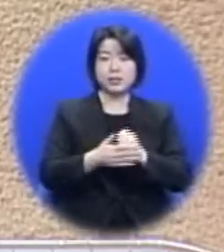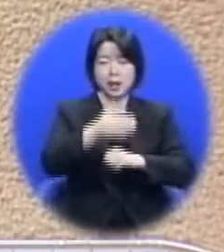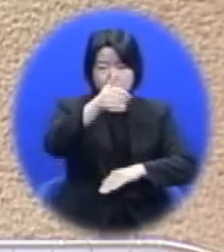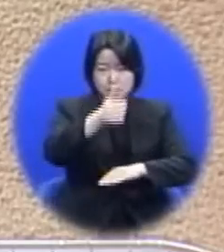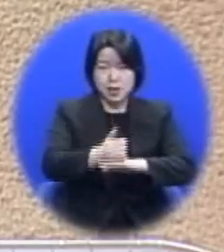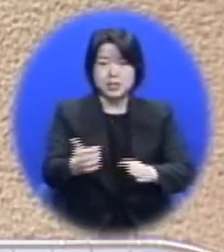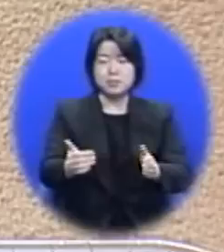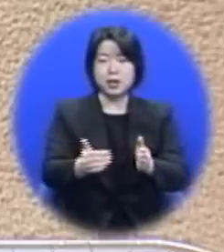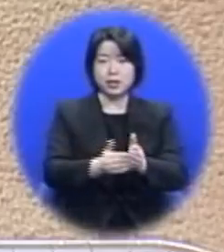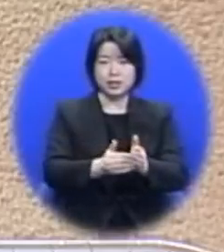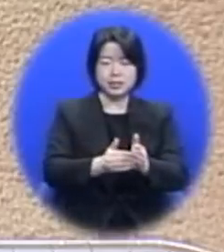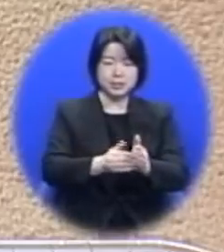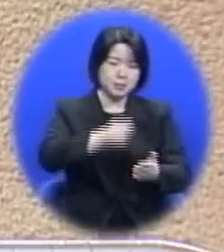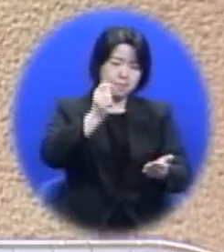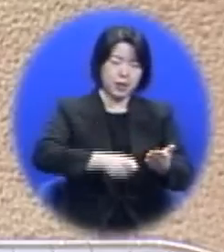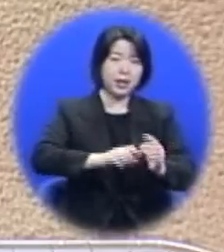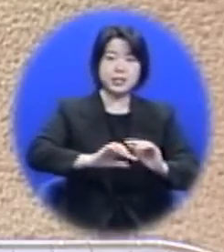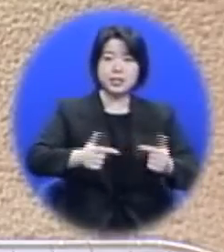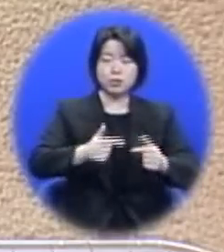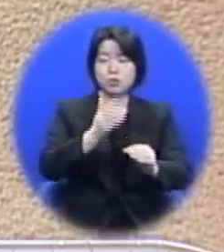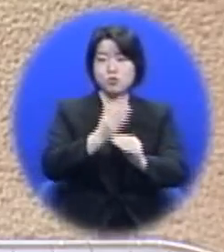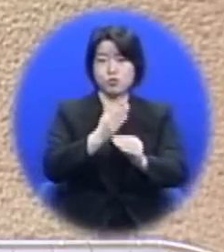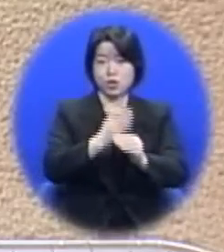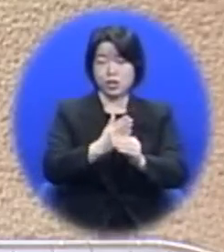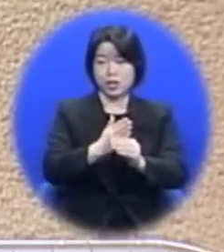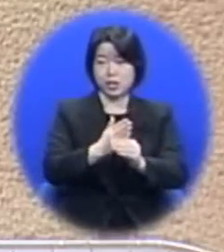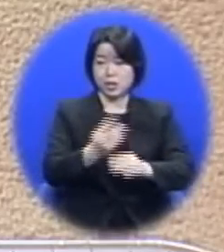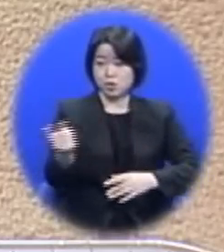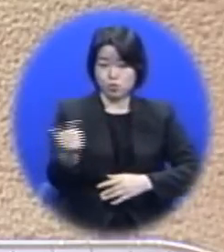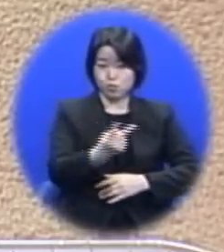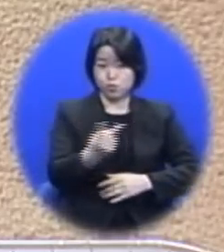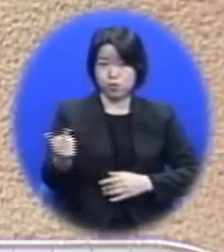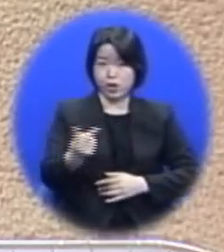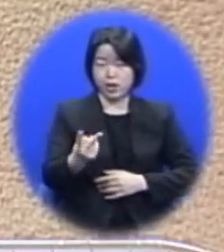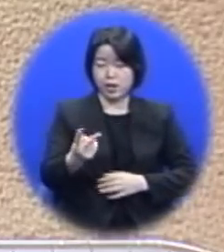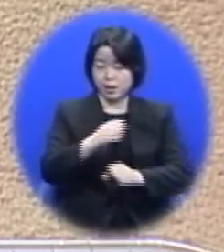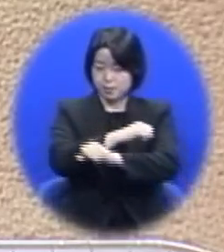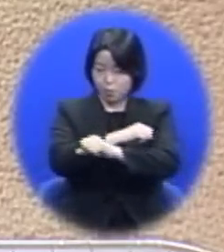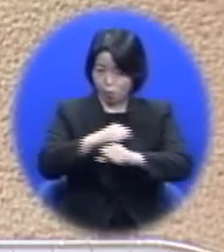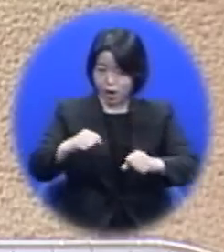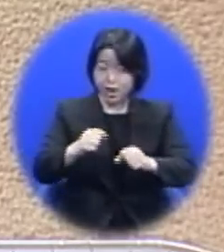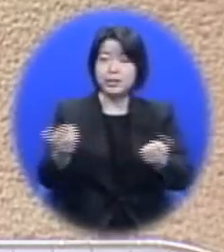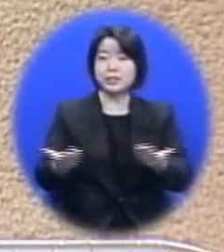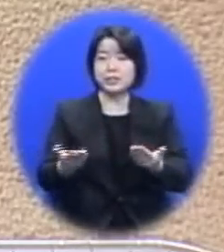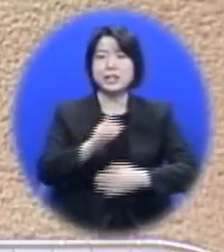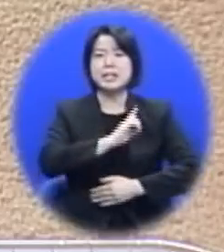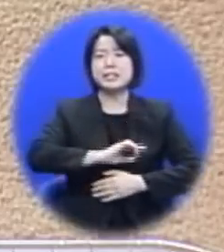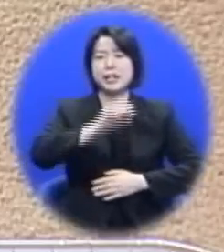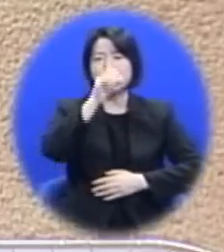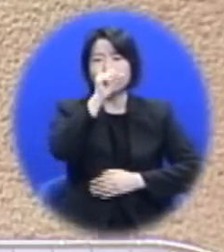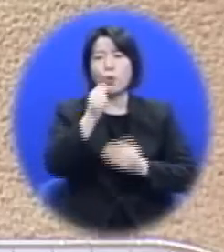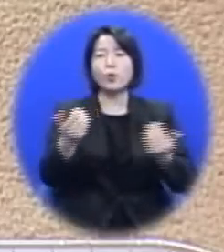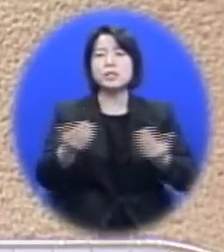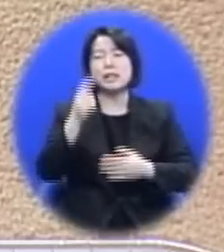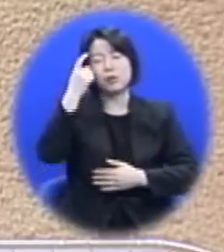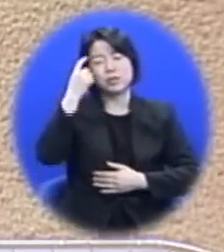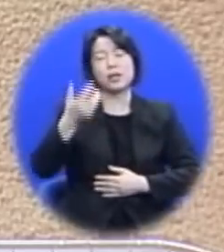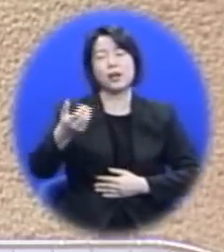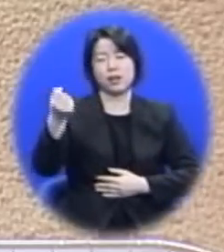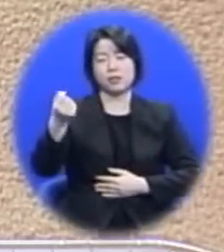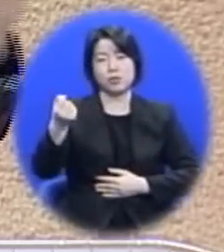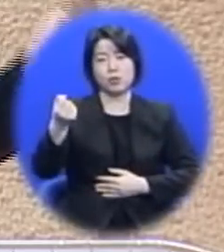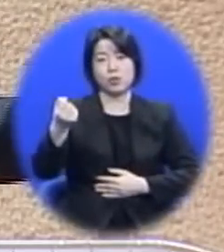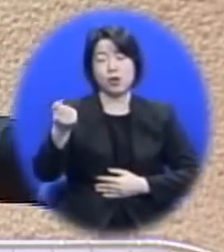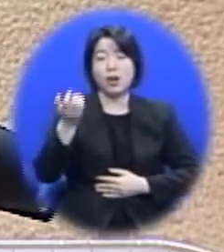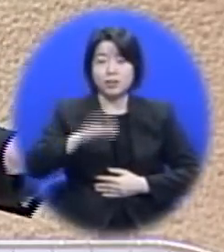끝까지 판결로 가지 않고 중간에 소송 당사자들이 화해되는 일을 판사들은 가장 좋은 일이라고 생각한다는 거예요.